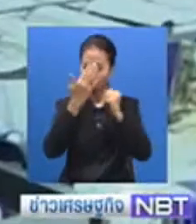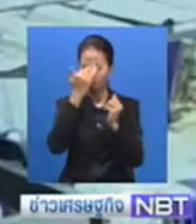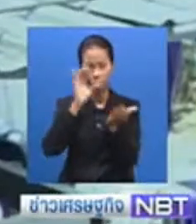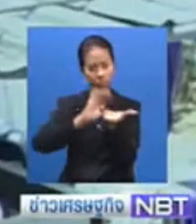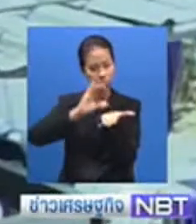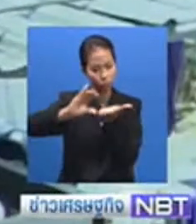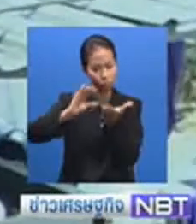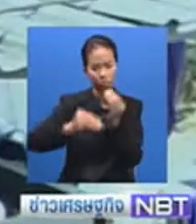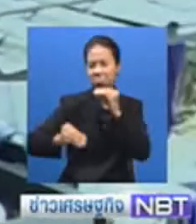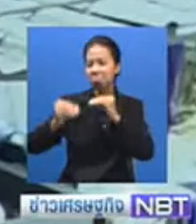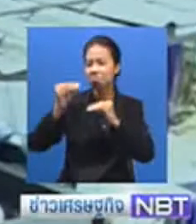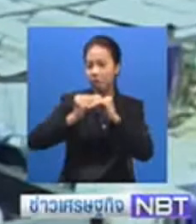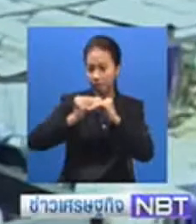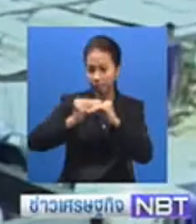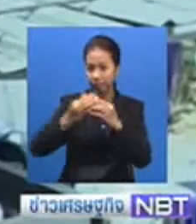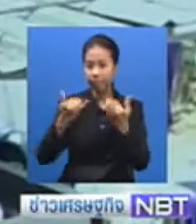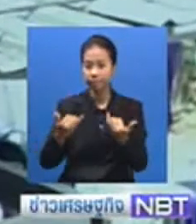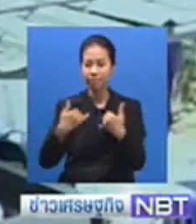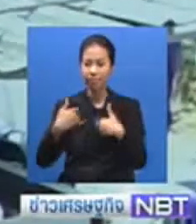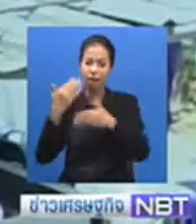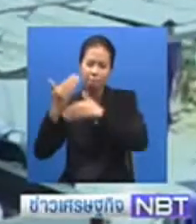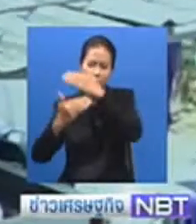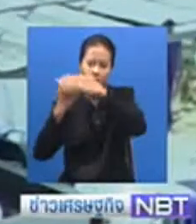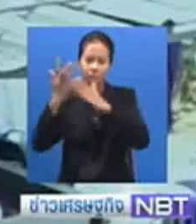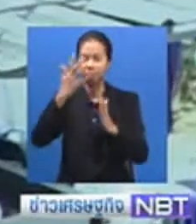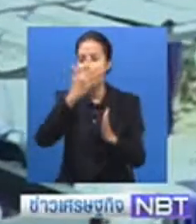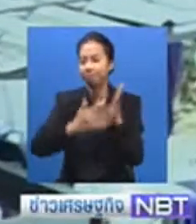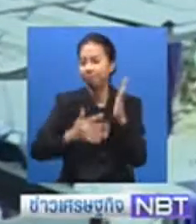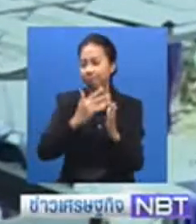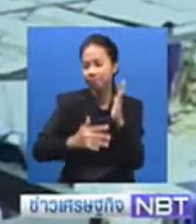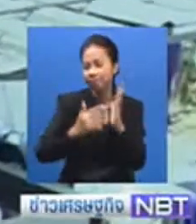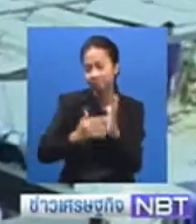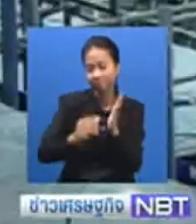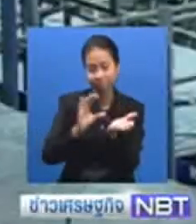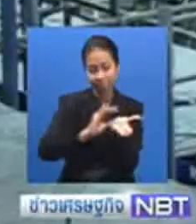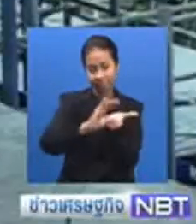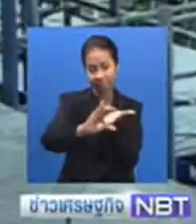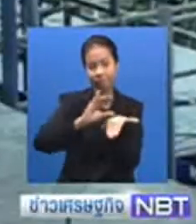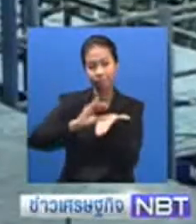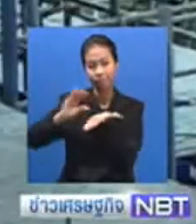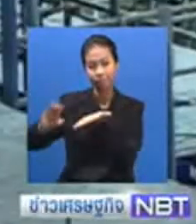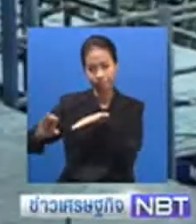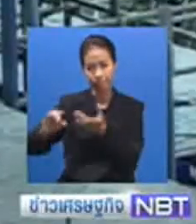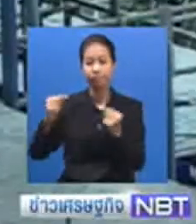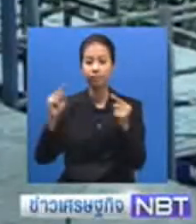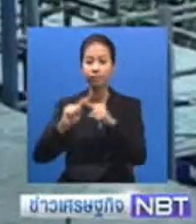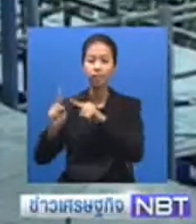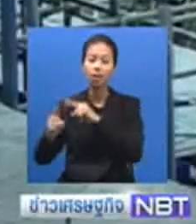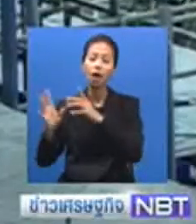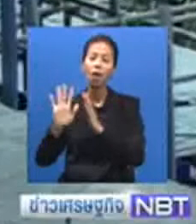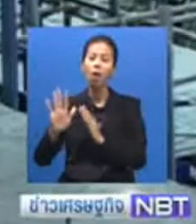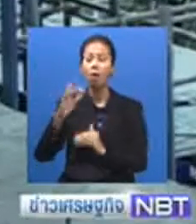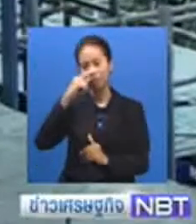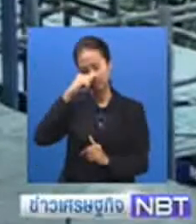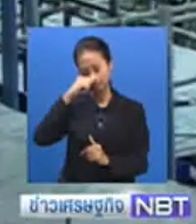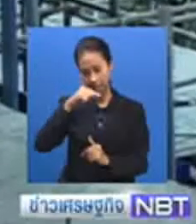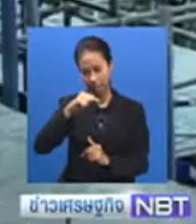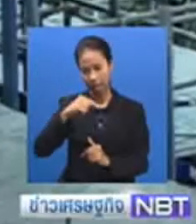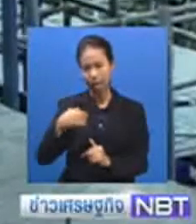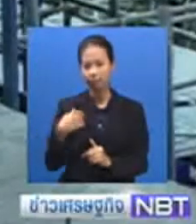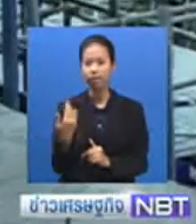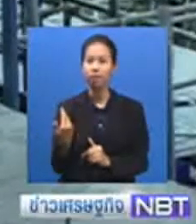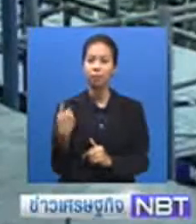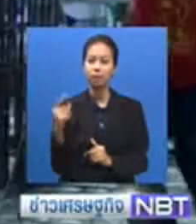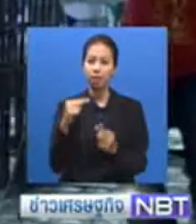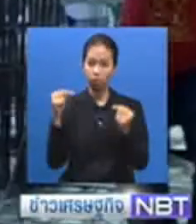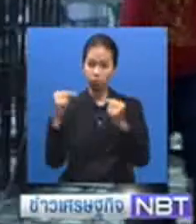ส่งผลกระทบต่อการพัฒนาศักยภาพของอุตสาหกรรมการลงทุนและพาณิชยกรรมของประเทศส่งผลด้านลบกับการ